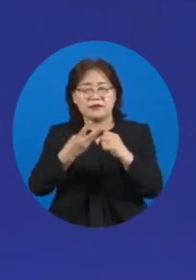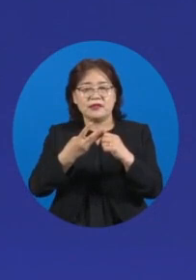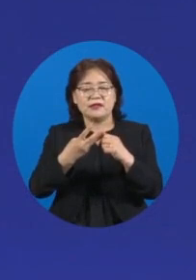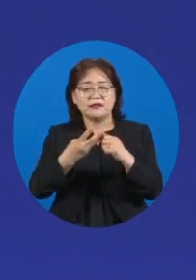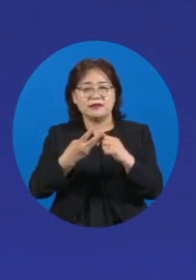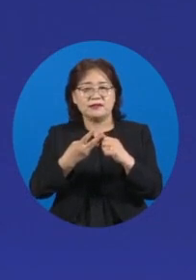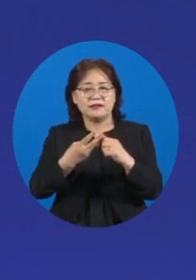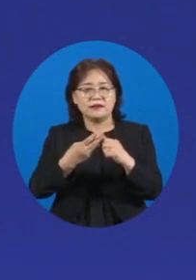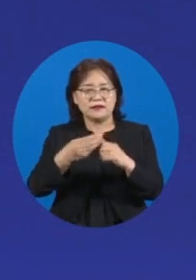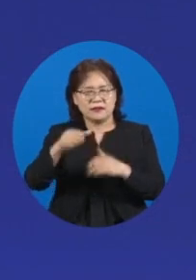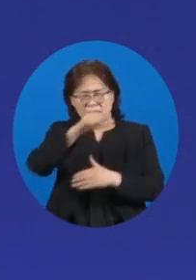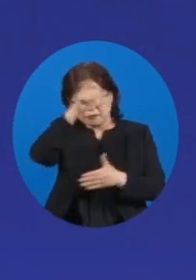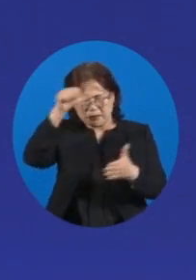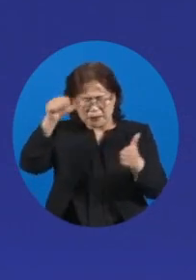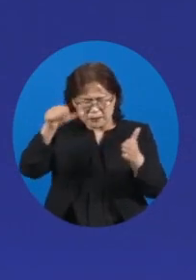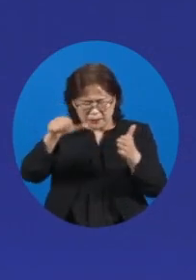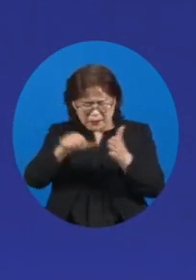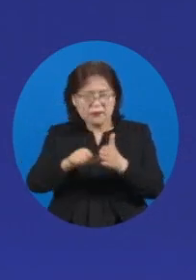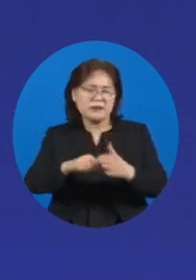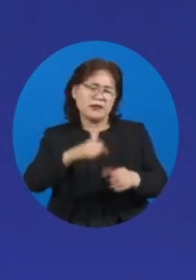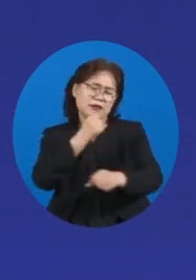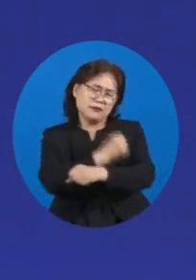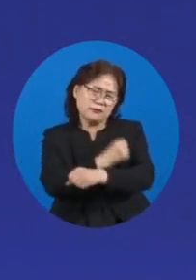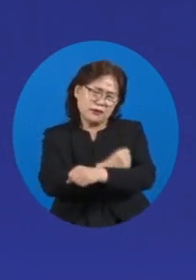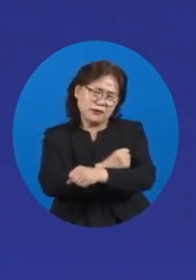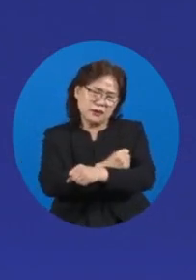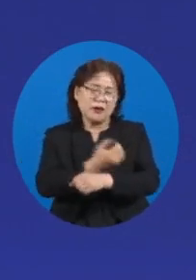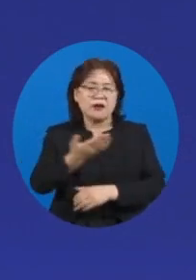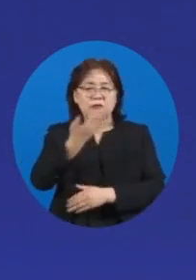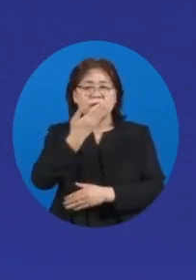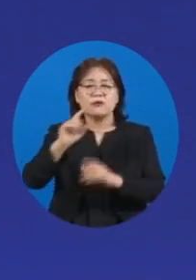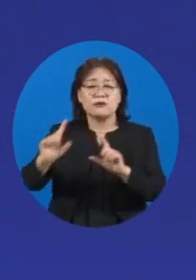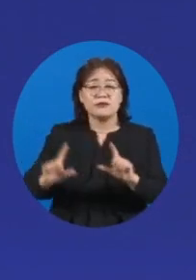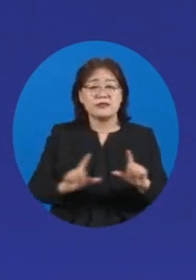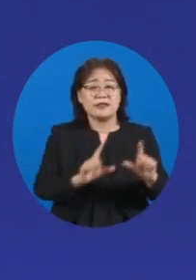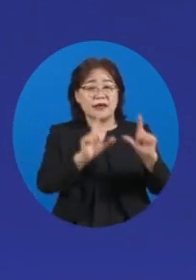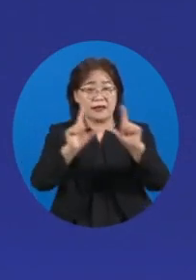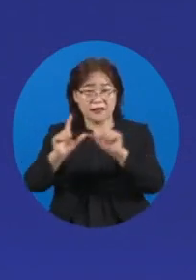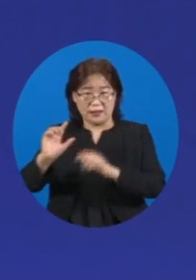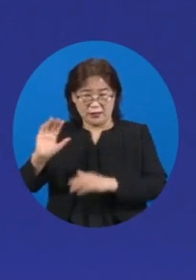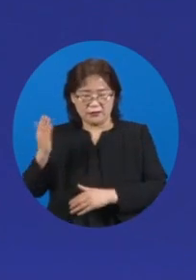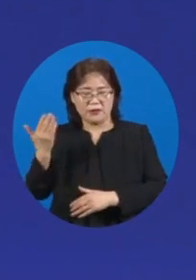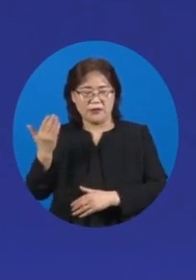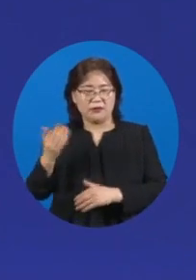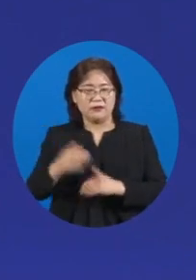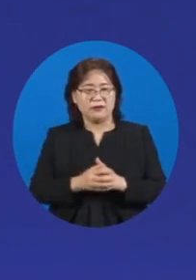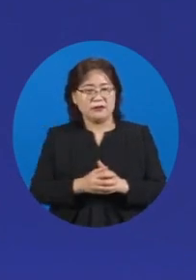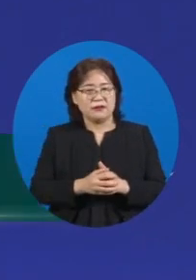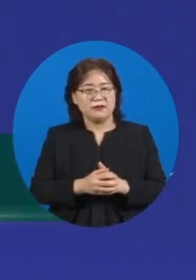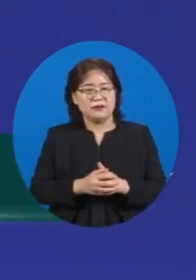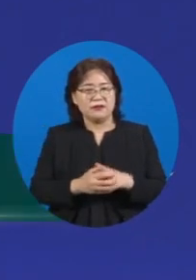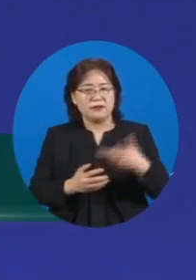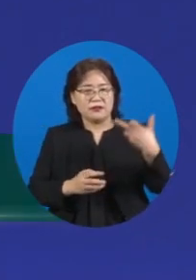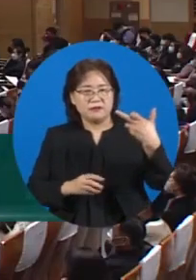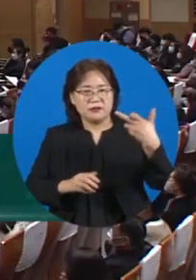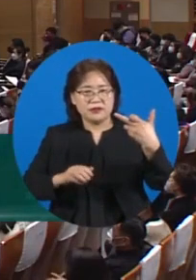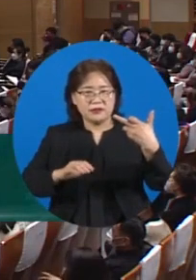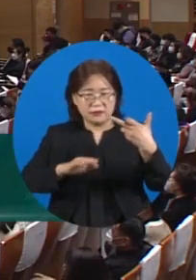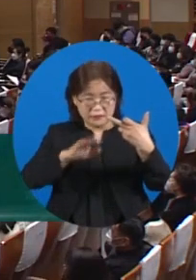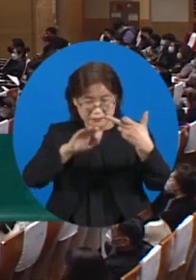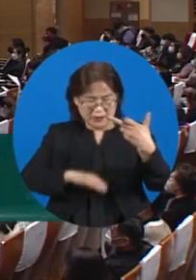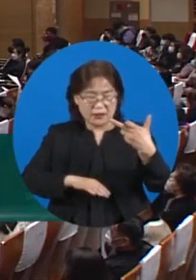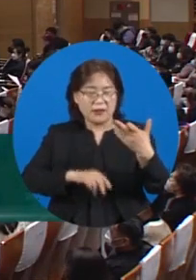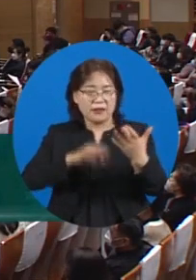평생의 수고를 하여야 먹고 살게 된다는 거에요 자 우리 17절 하반 절에 말씀을 먼저